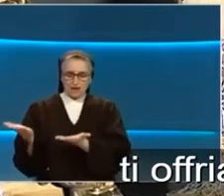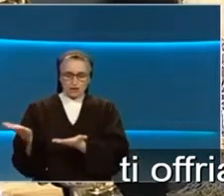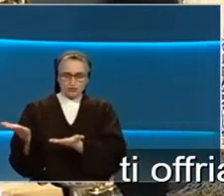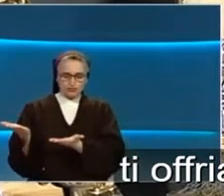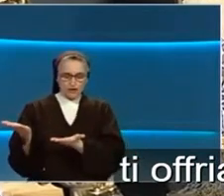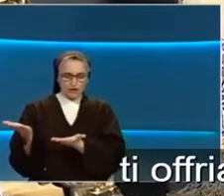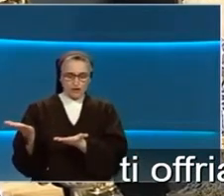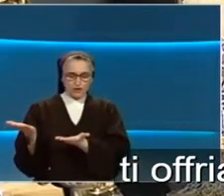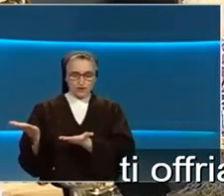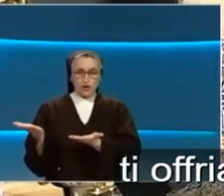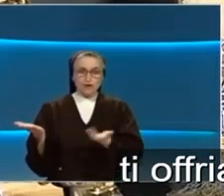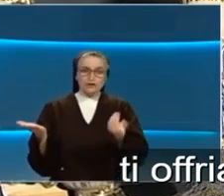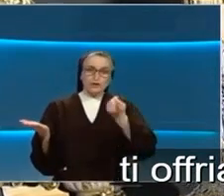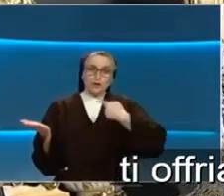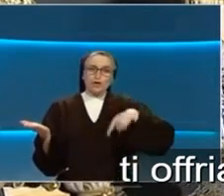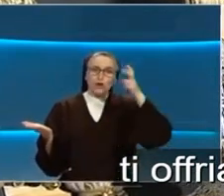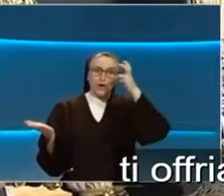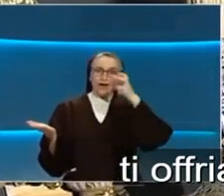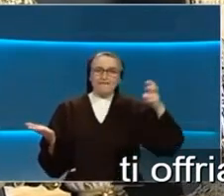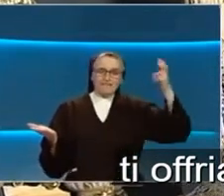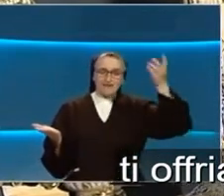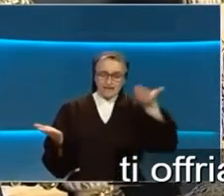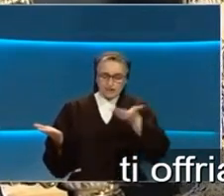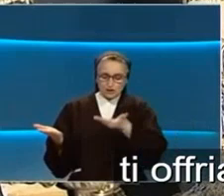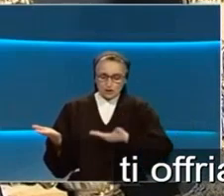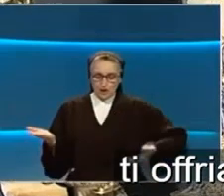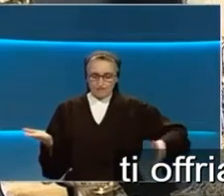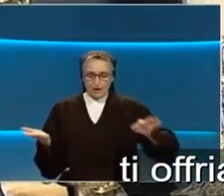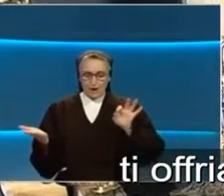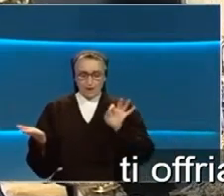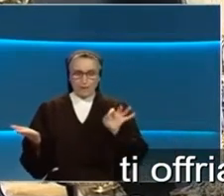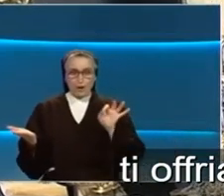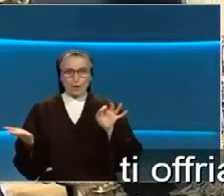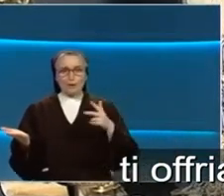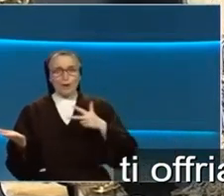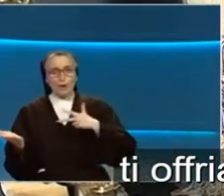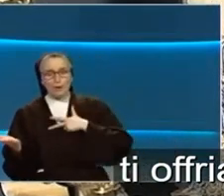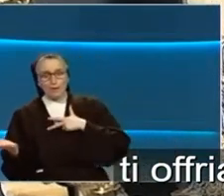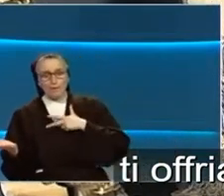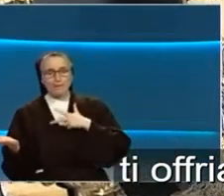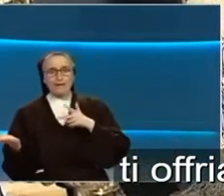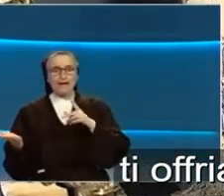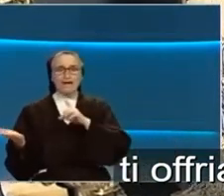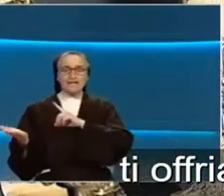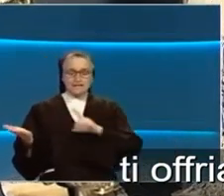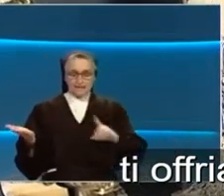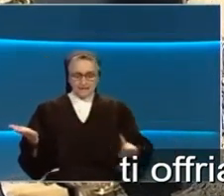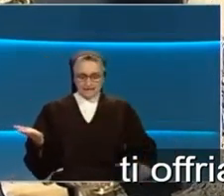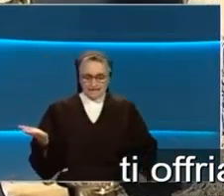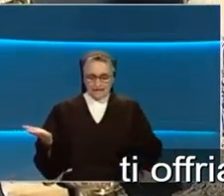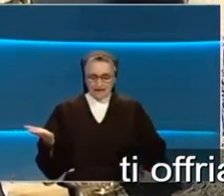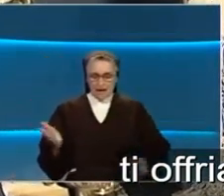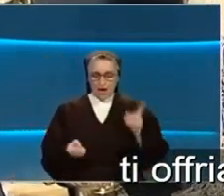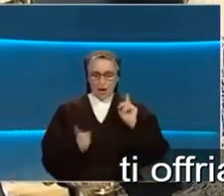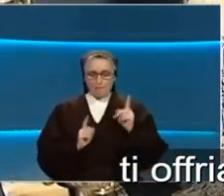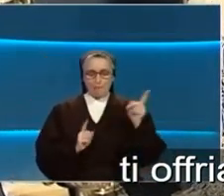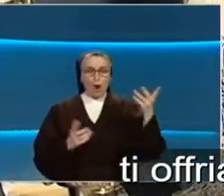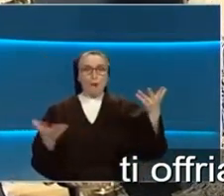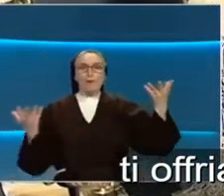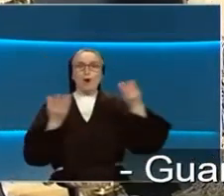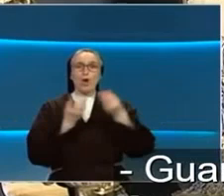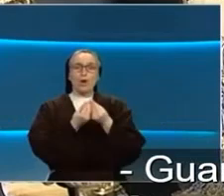Respice quesumus in oblationem ecclesiae tue, et annoscens ostiam cuius